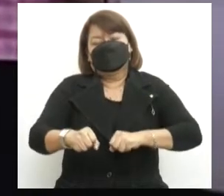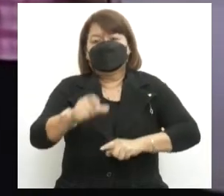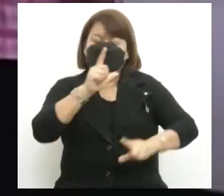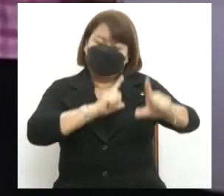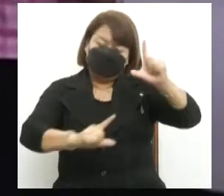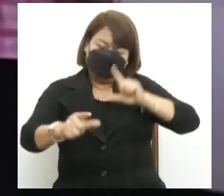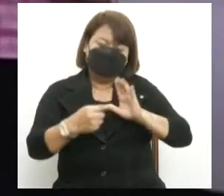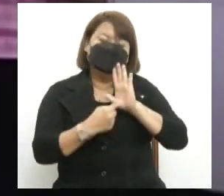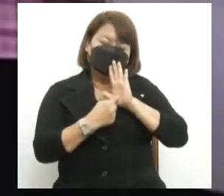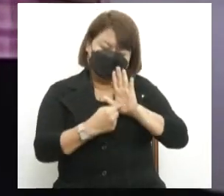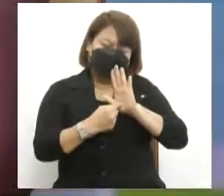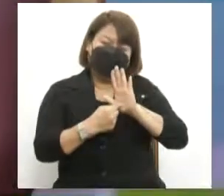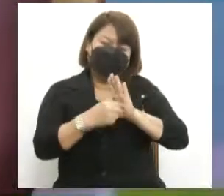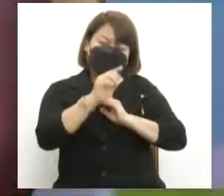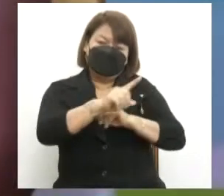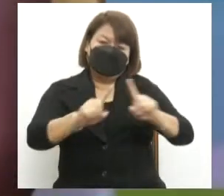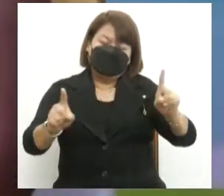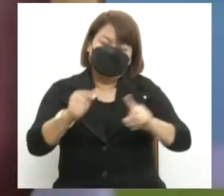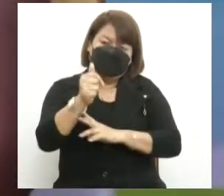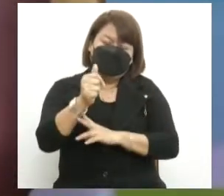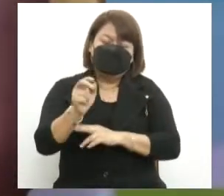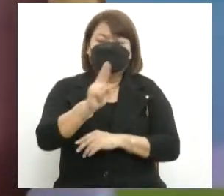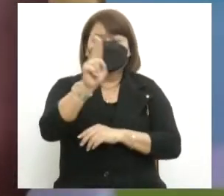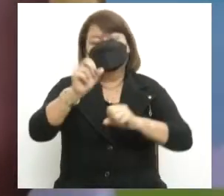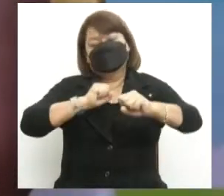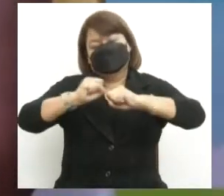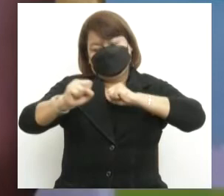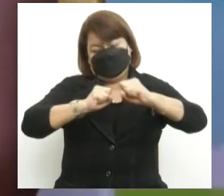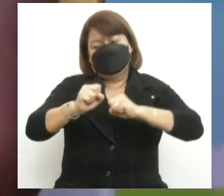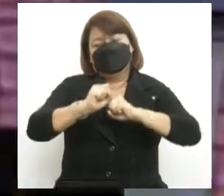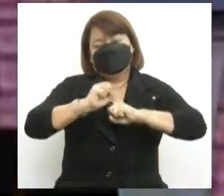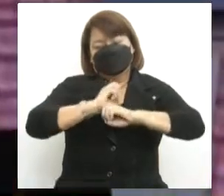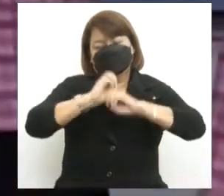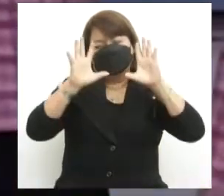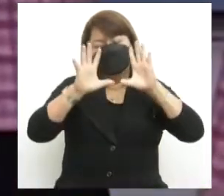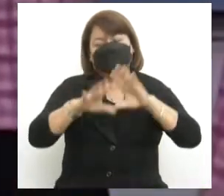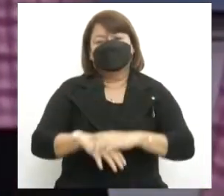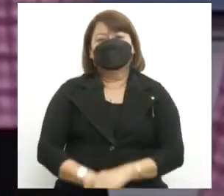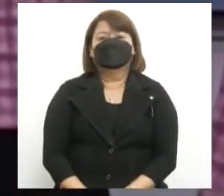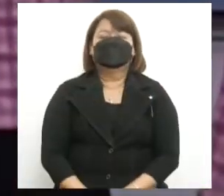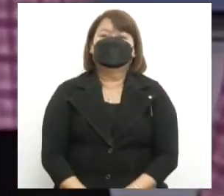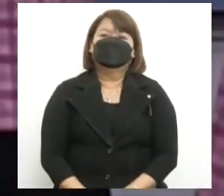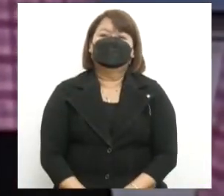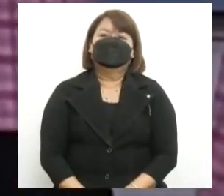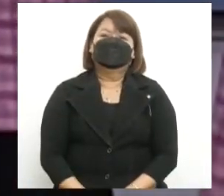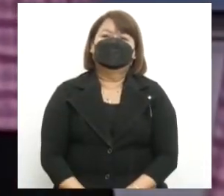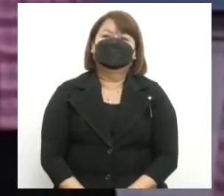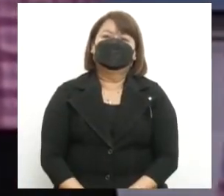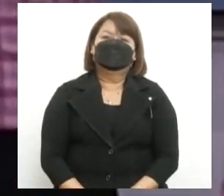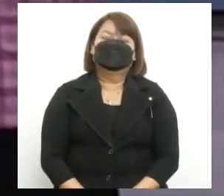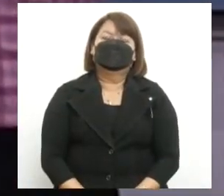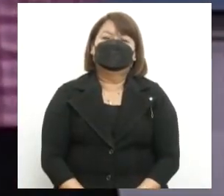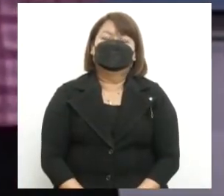ของตัวละครนั้นๆได้เพื่อใช้ในการสื่อสารได้ชัดเจนยิ่งขึ้นค่ะ เป็นคนที่หล่อเหลาเอา